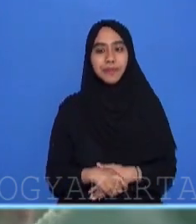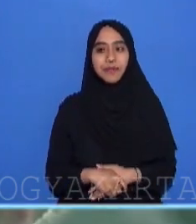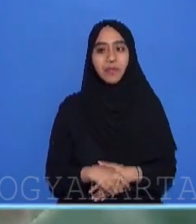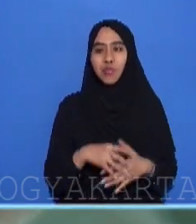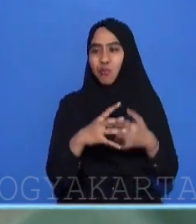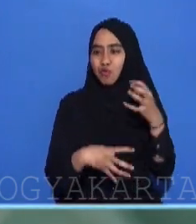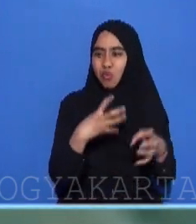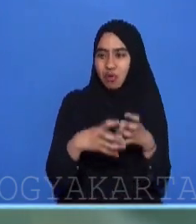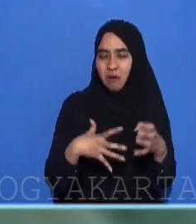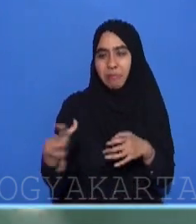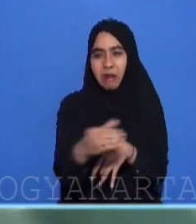produktivitas tanaman terong